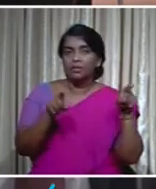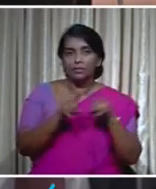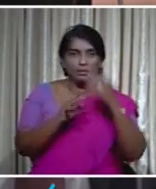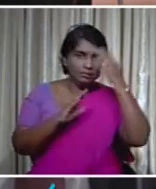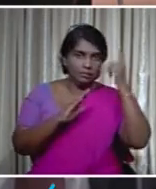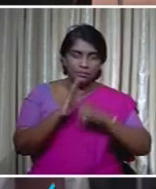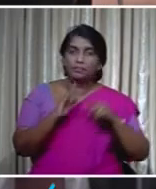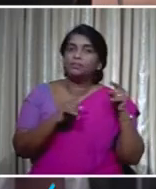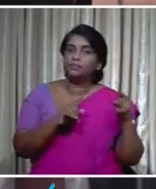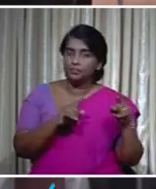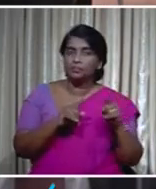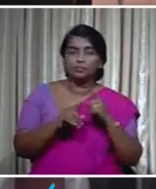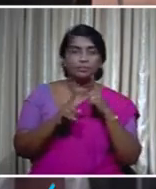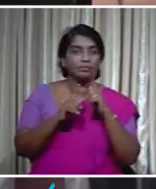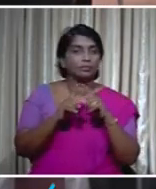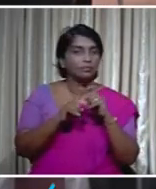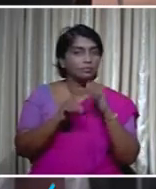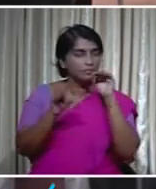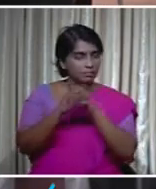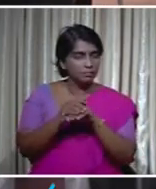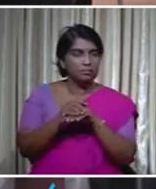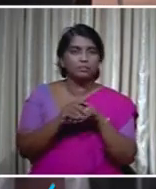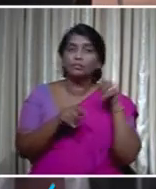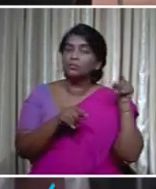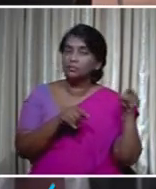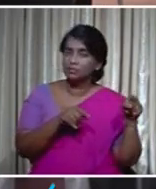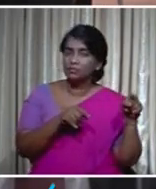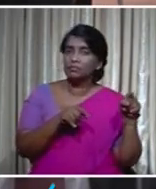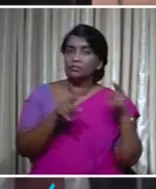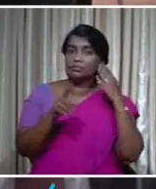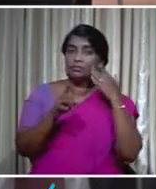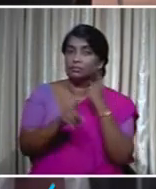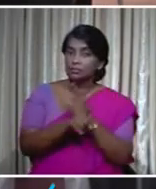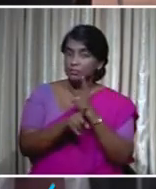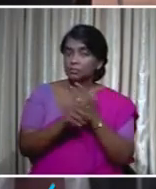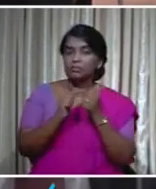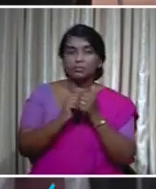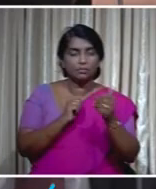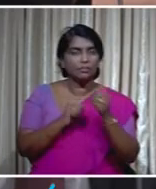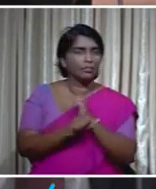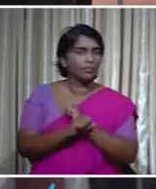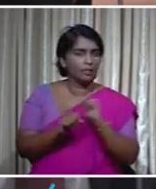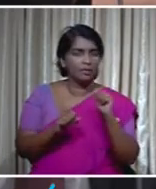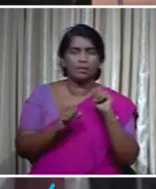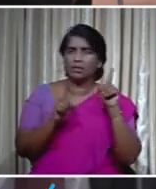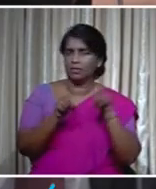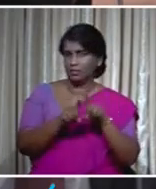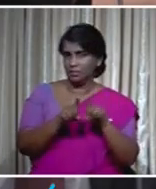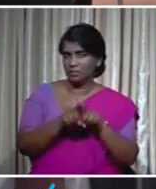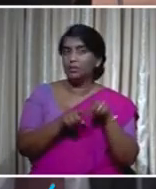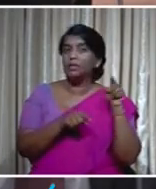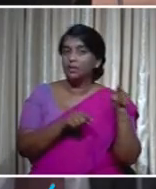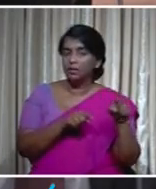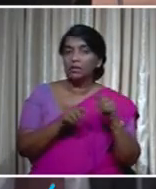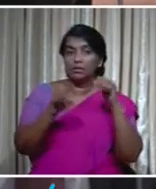காலமாகியும் அதனுடைய கல்வித்துறை பீடமாக்கப்படாததால் ஒரு கல்வி முகாமைத்துவ துறையில் கல்வியினுடைய அடிப்படை தகுதி துறைகளிலே அங்கிருக்கின்ற வடக்கு